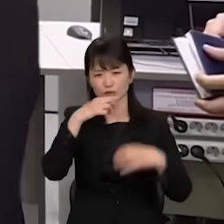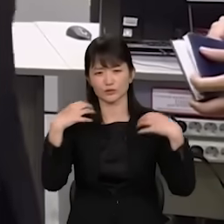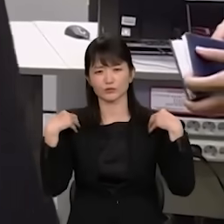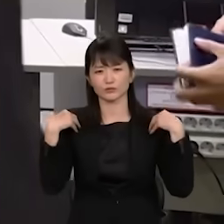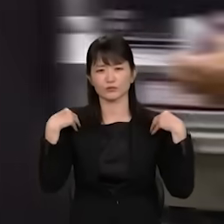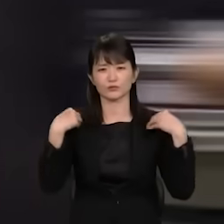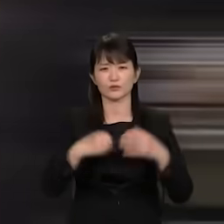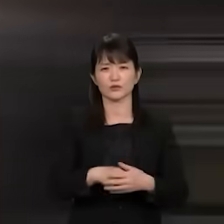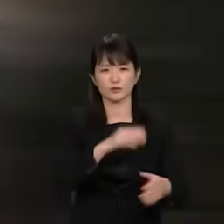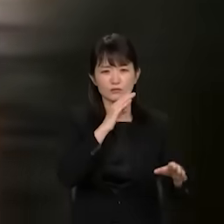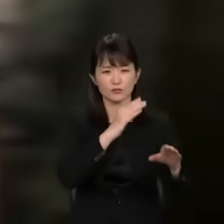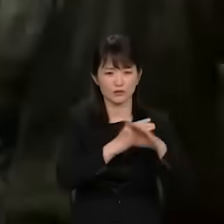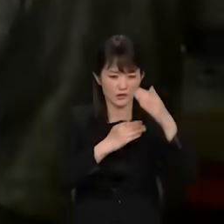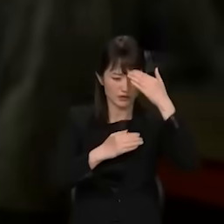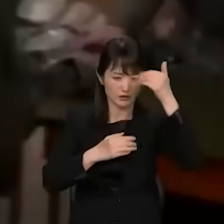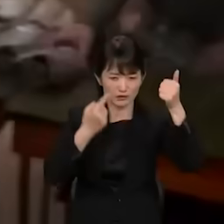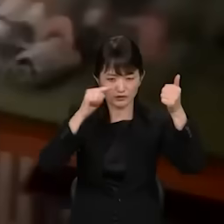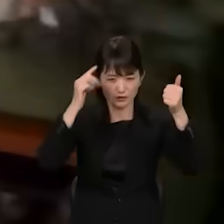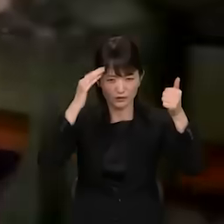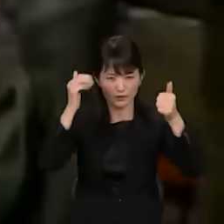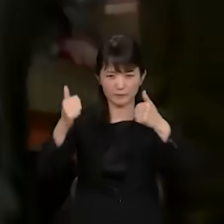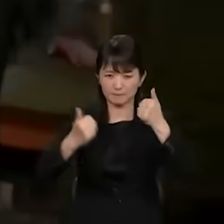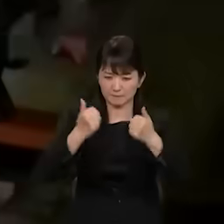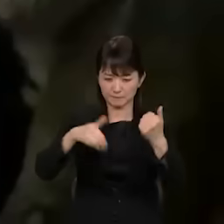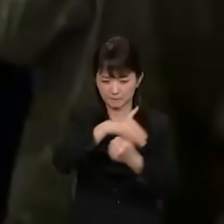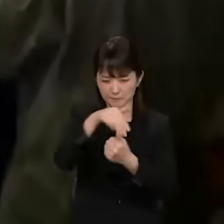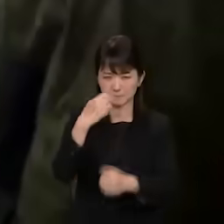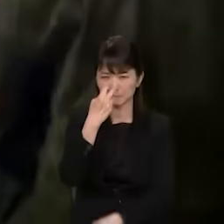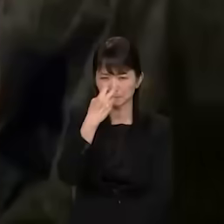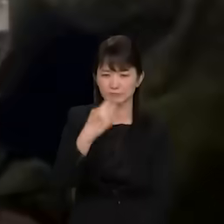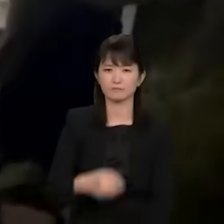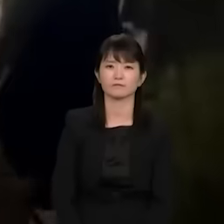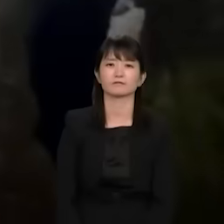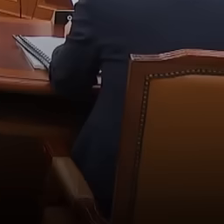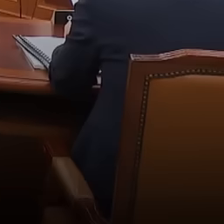있습니다. 로스앤젤레스에서 JTBC 홍지은입니다.